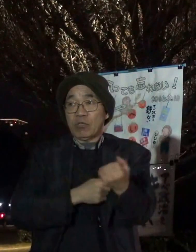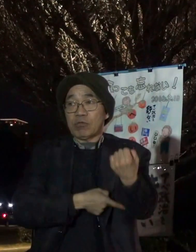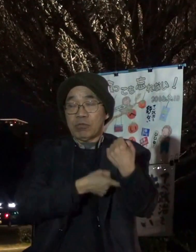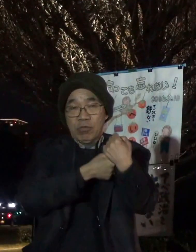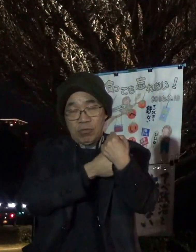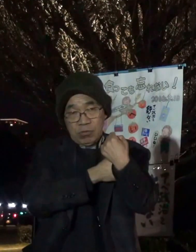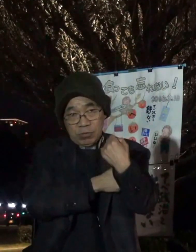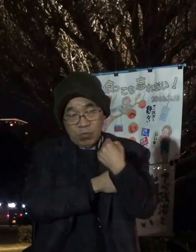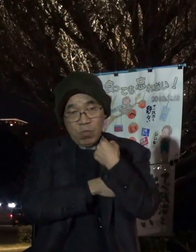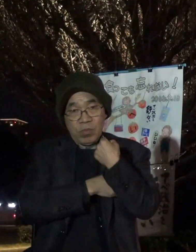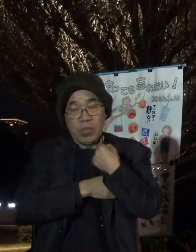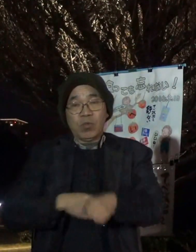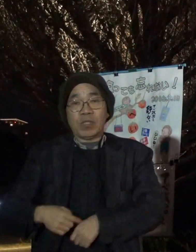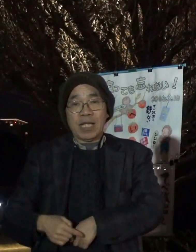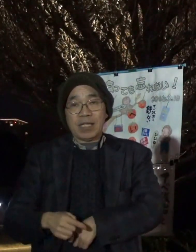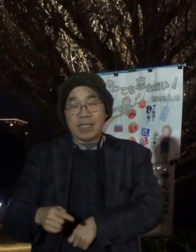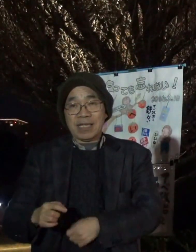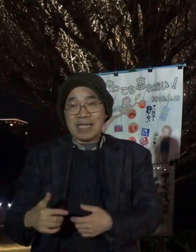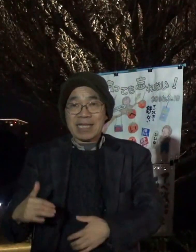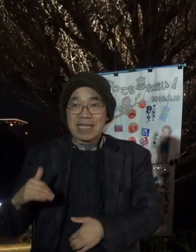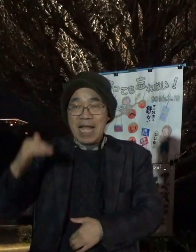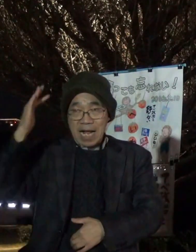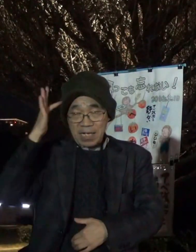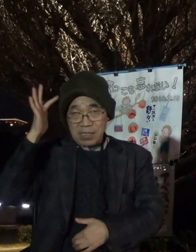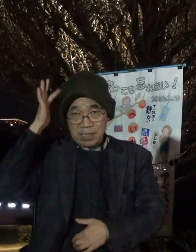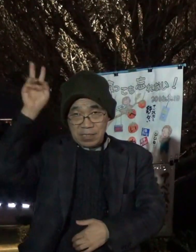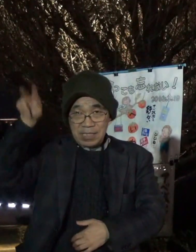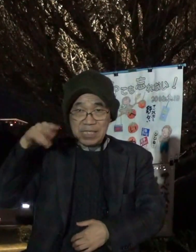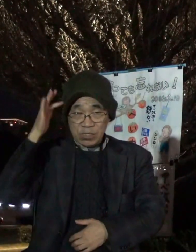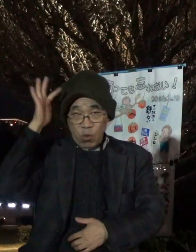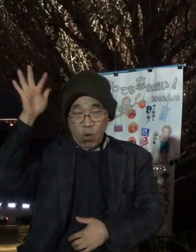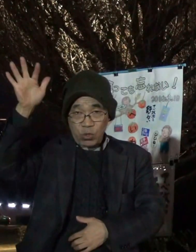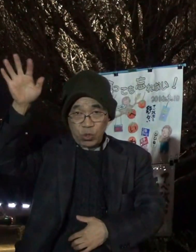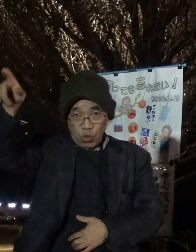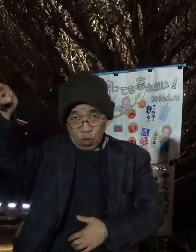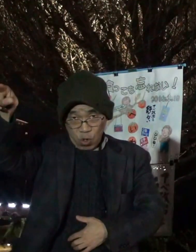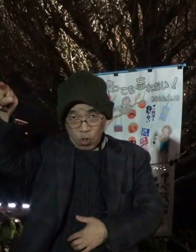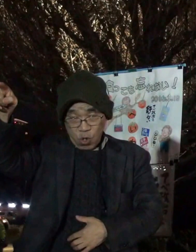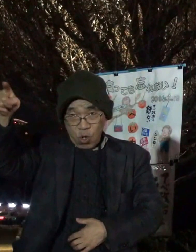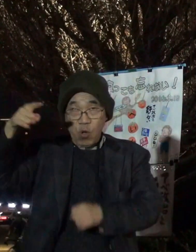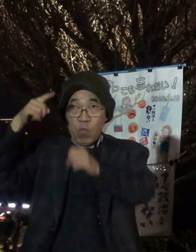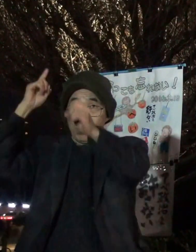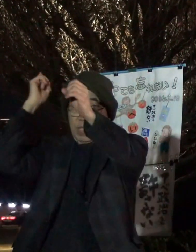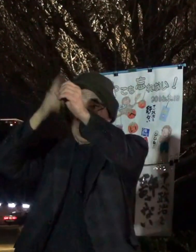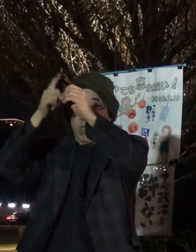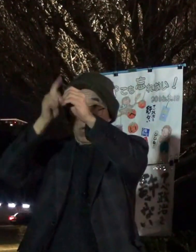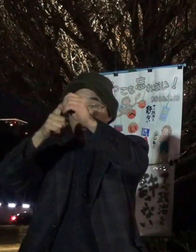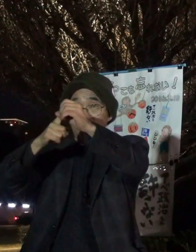の高い理想と目的を達成することを